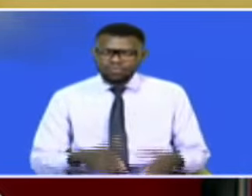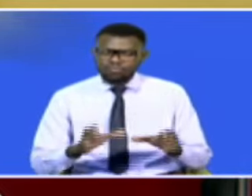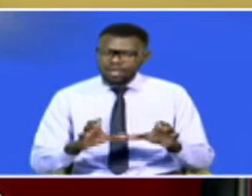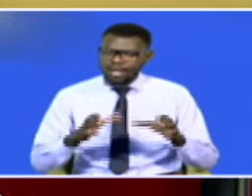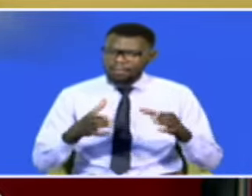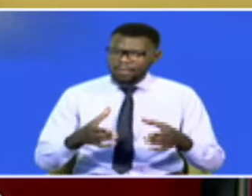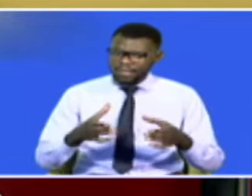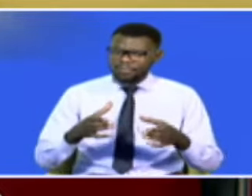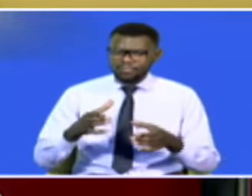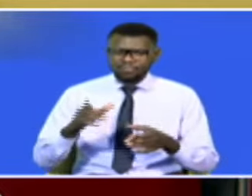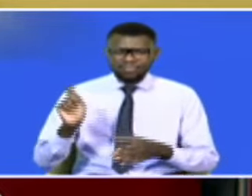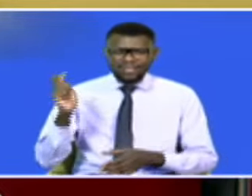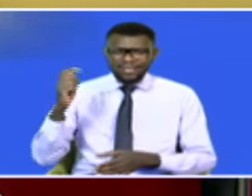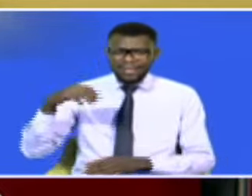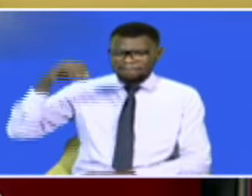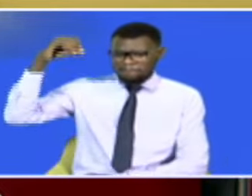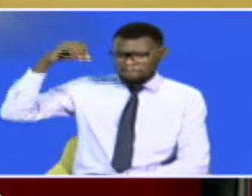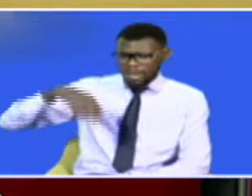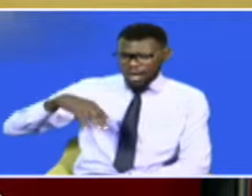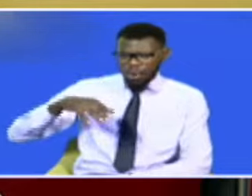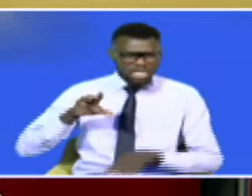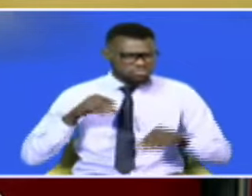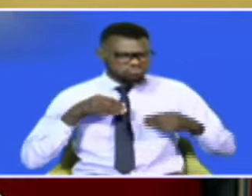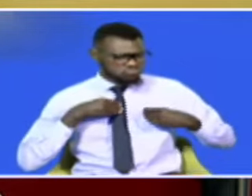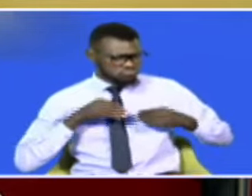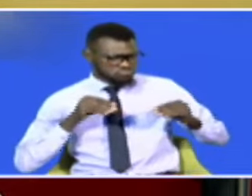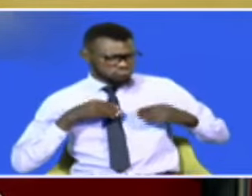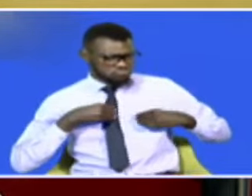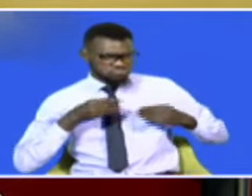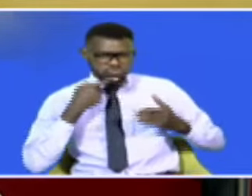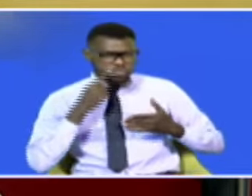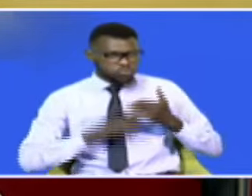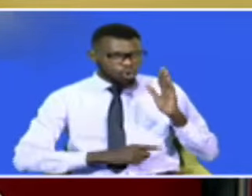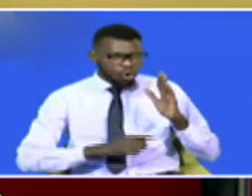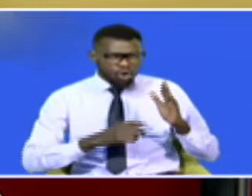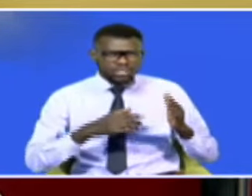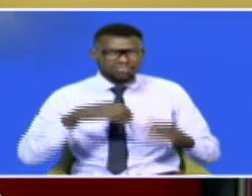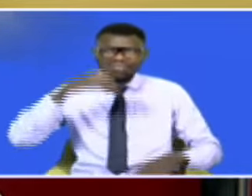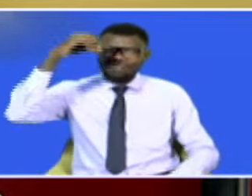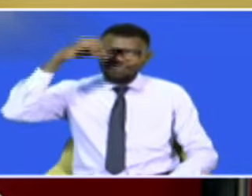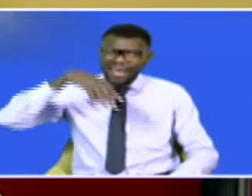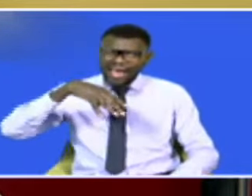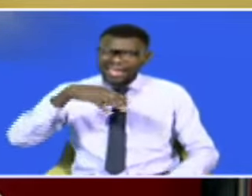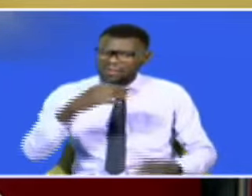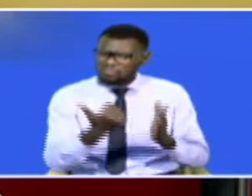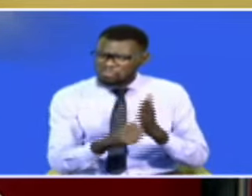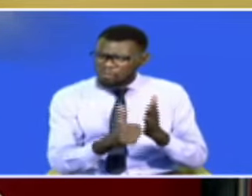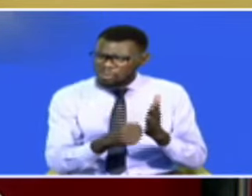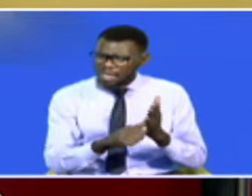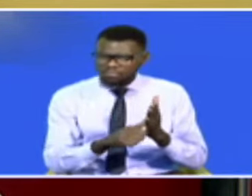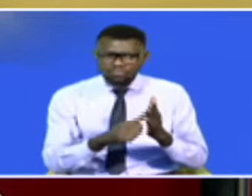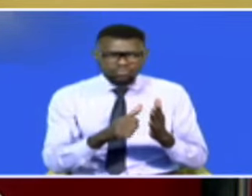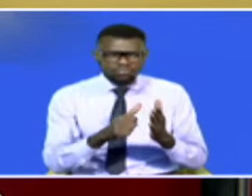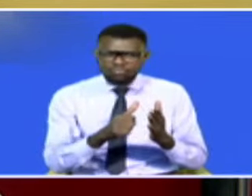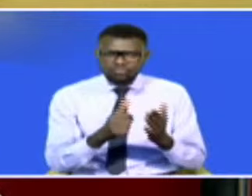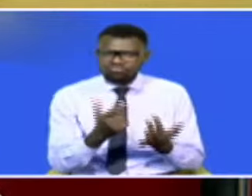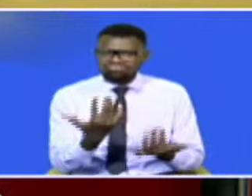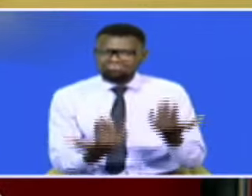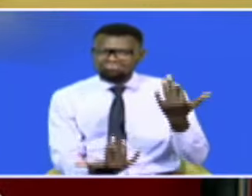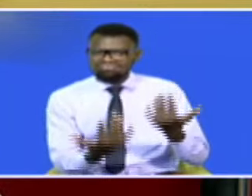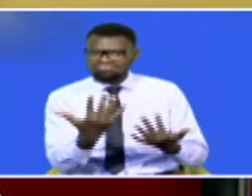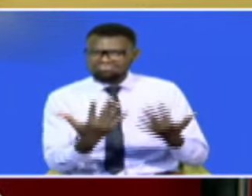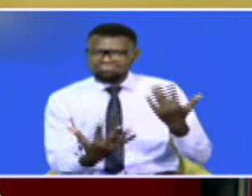kusambaza umeme nchini Kenya Power imekanusha madai kuwa huenda kulikuwa na hitilafu ya umeme iliyosababisha mkasa wa moto katika shule ya msingi